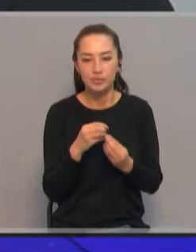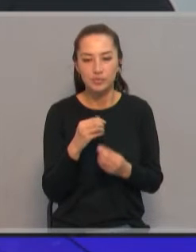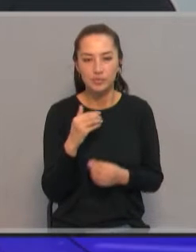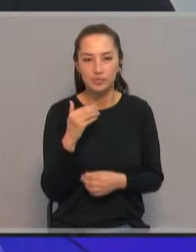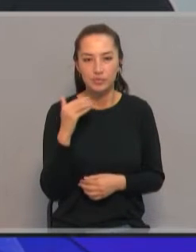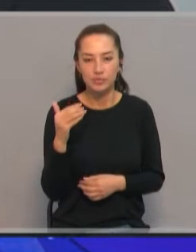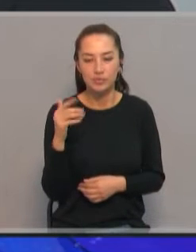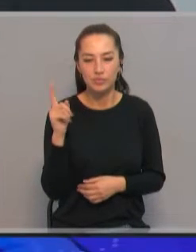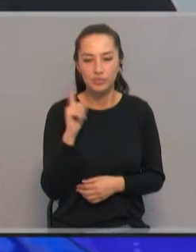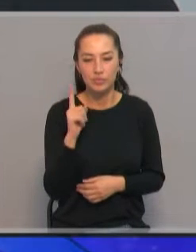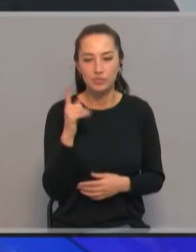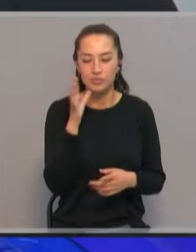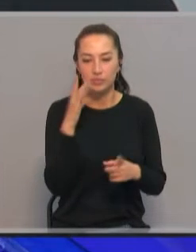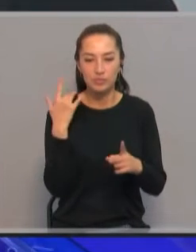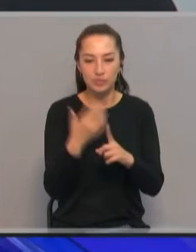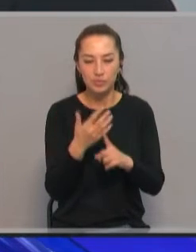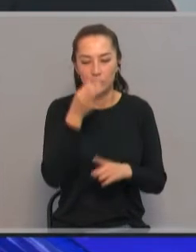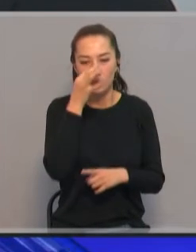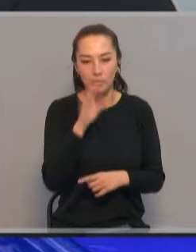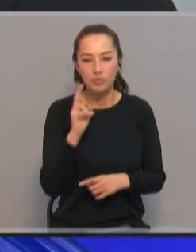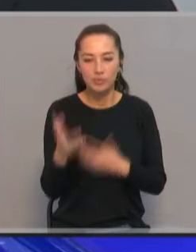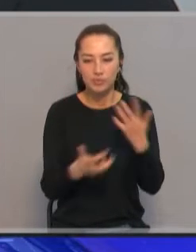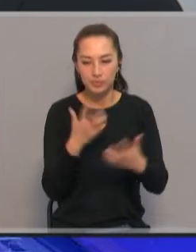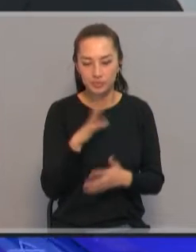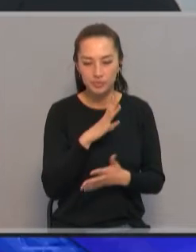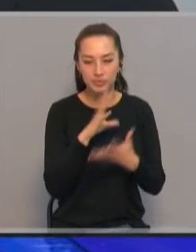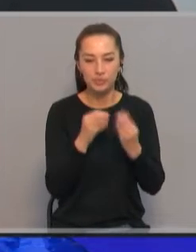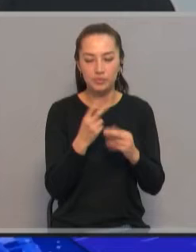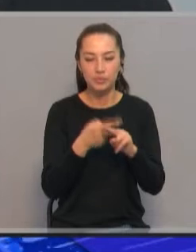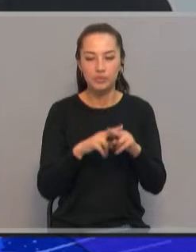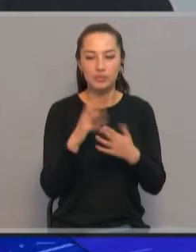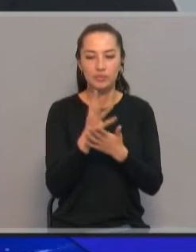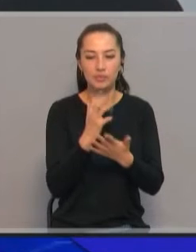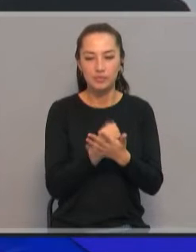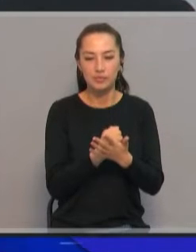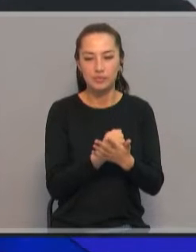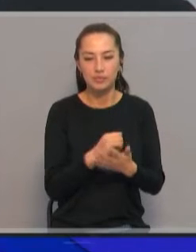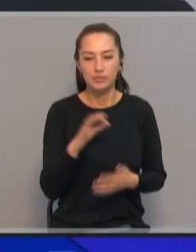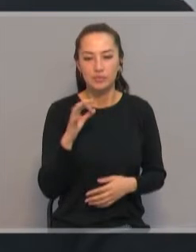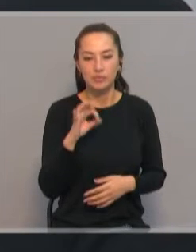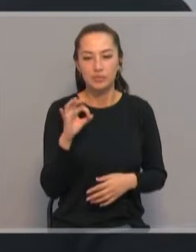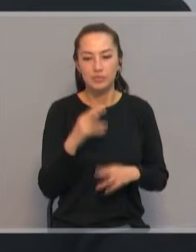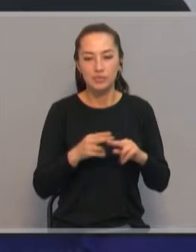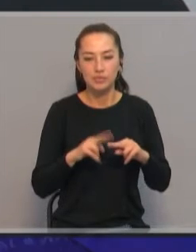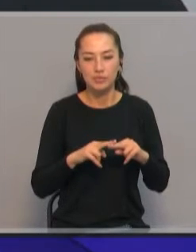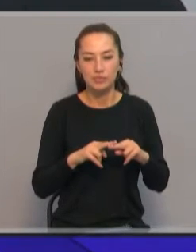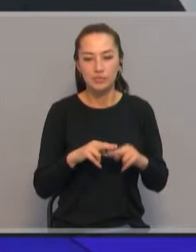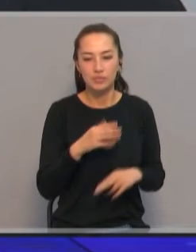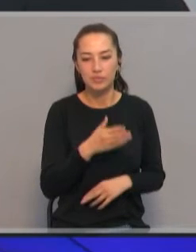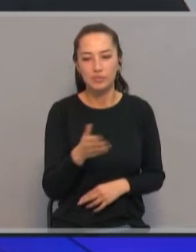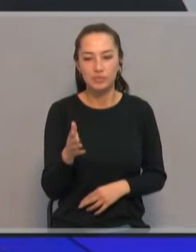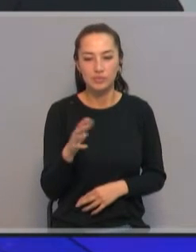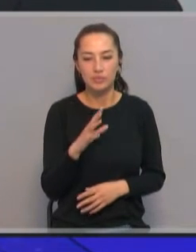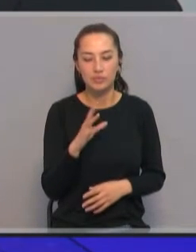бүлінуден қорғауға көмектесетін мамандар. Музей қорларында сақталатын жәдігерлерге келетін болса, олардың